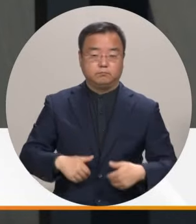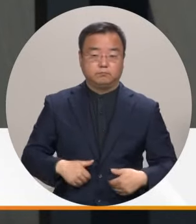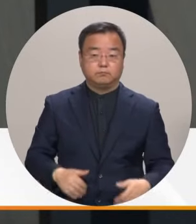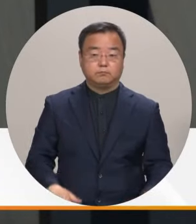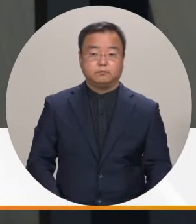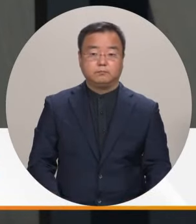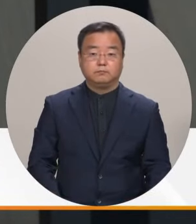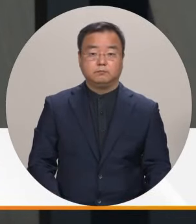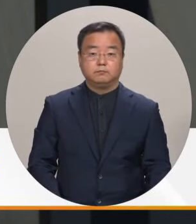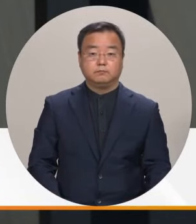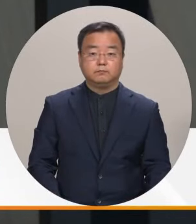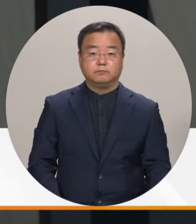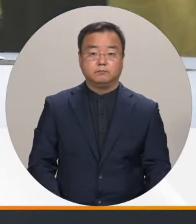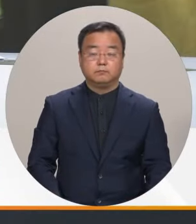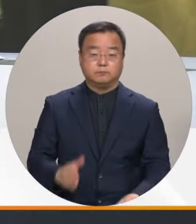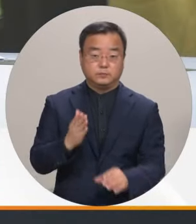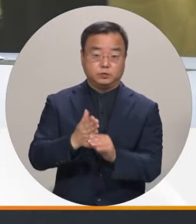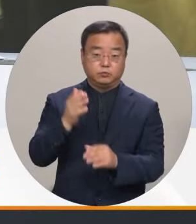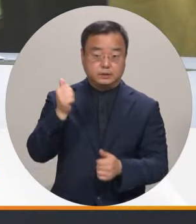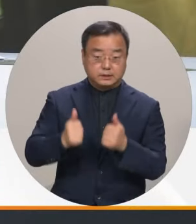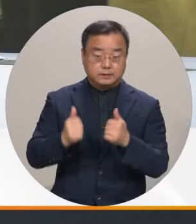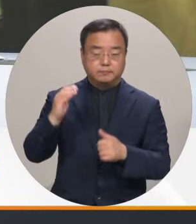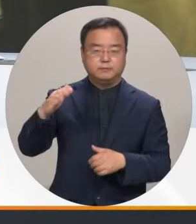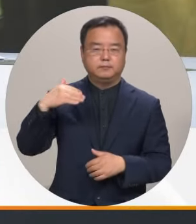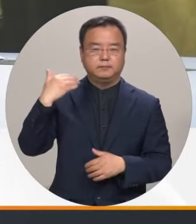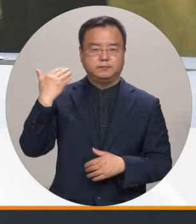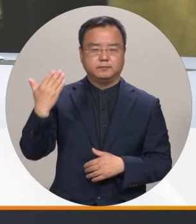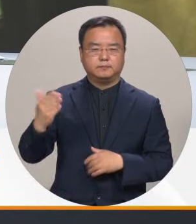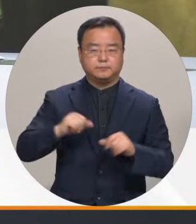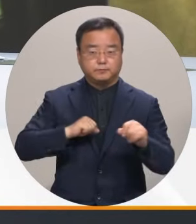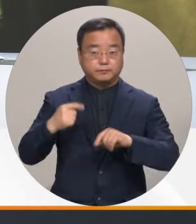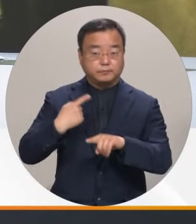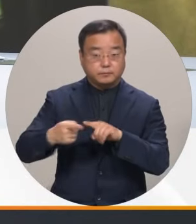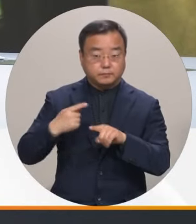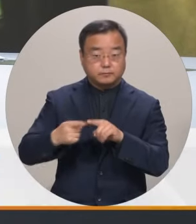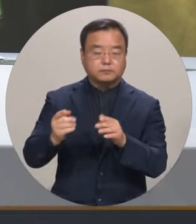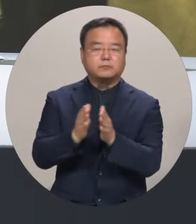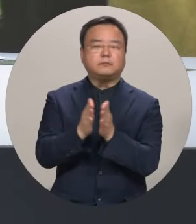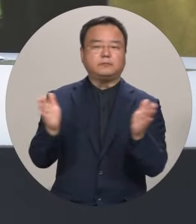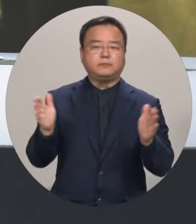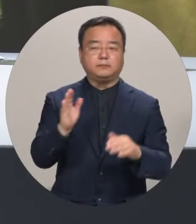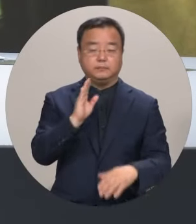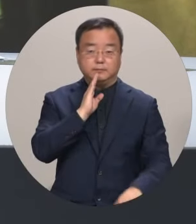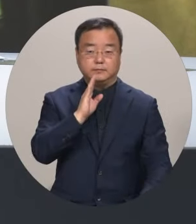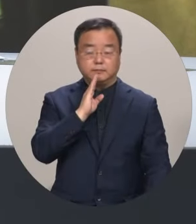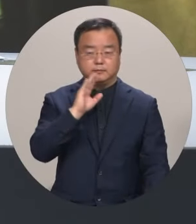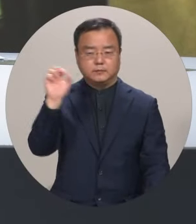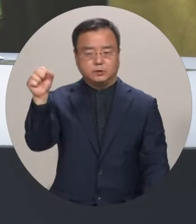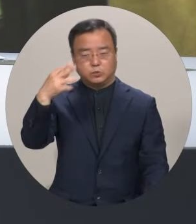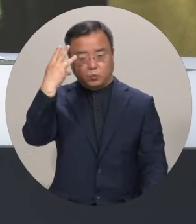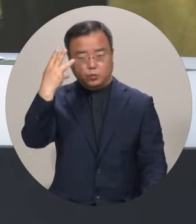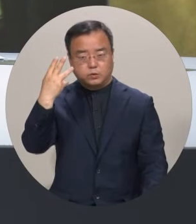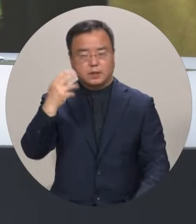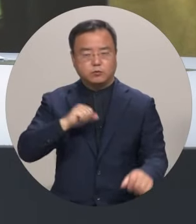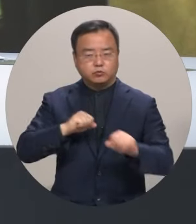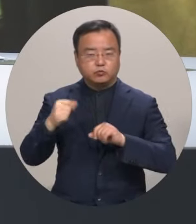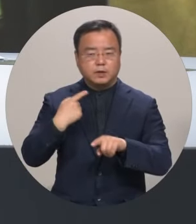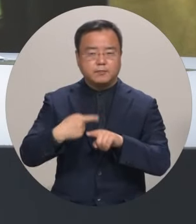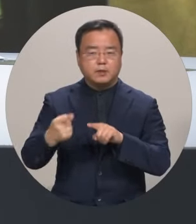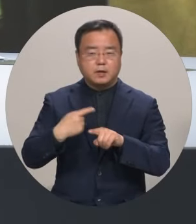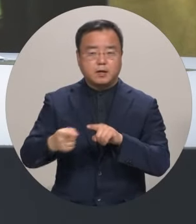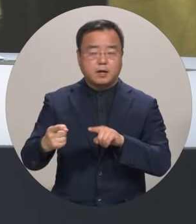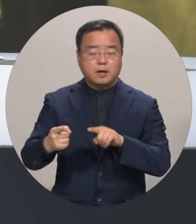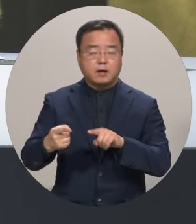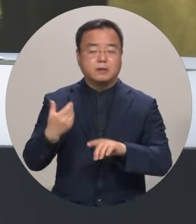좋습니다네 중간 고사 이후에는 또 수행 평가 시즌이 찾아옵니다이고 3 수행 평가는 어떤